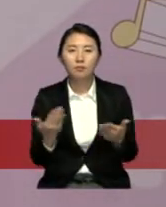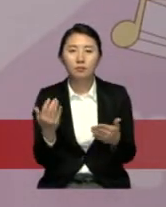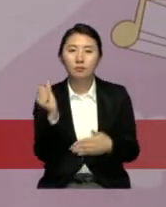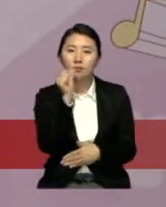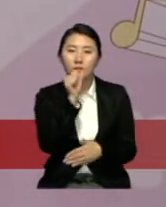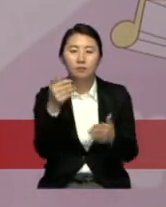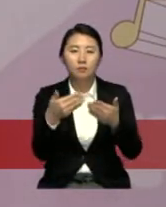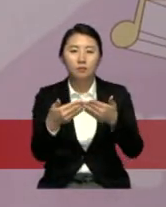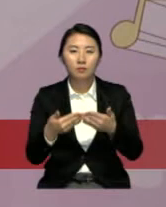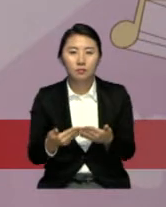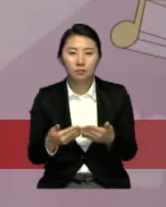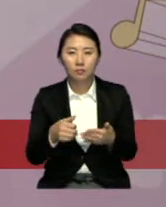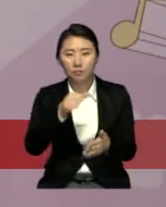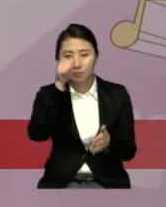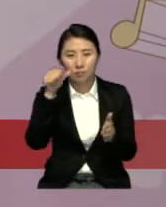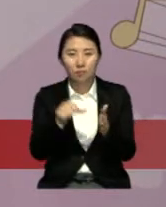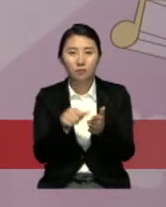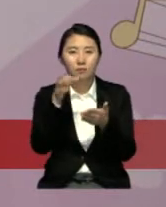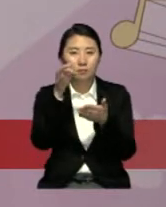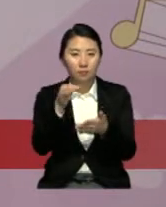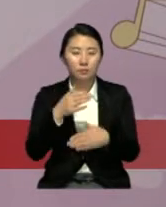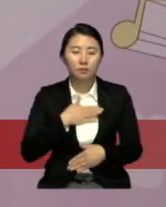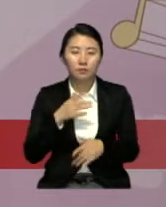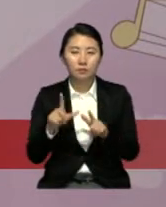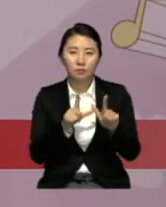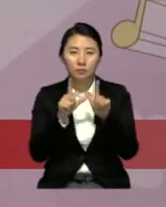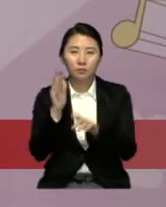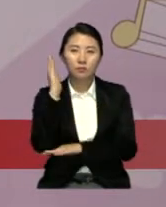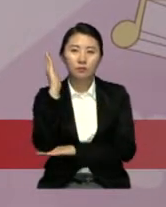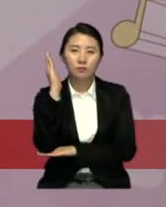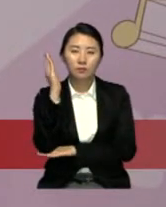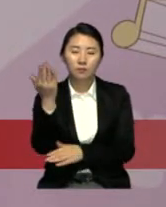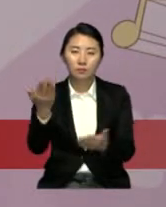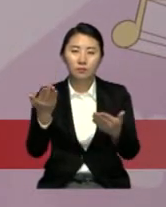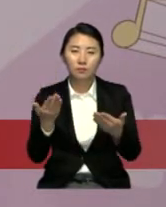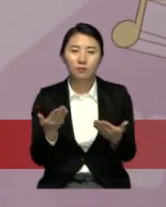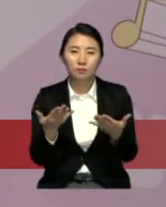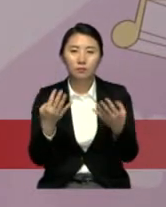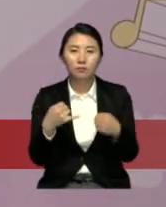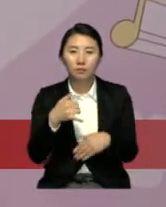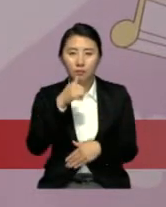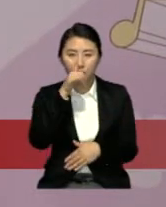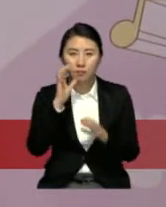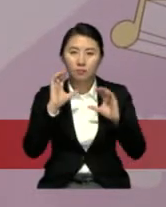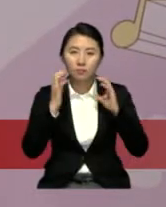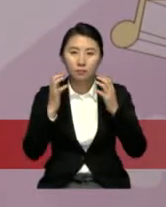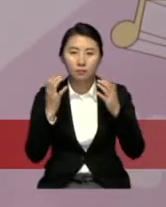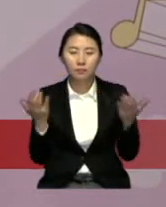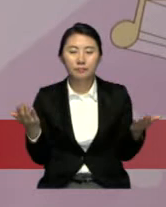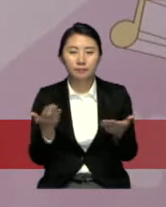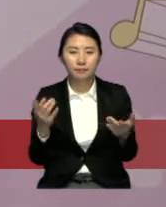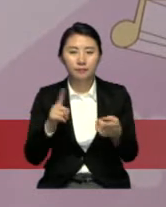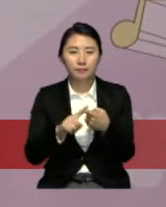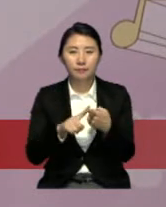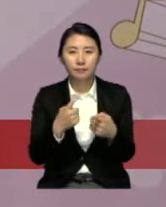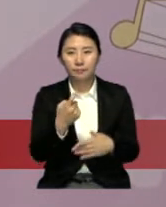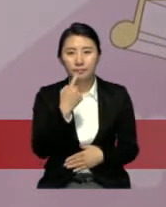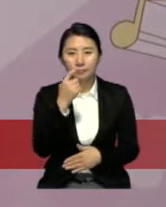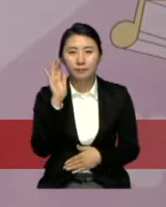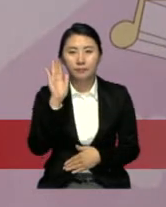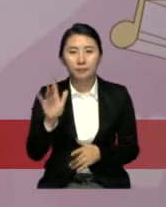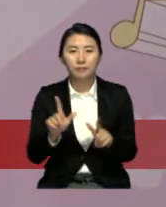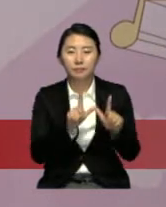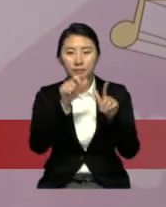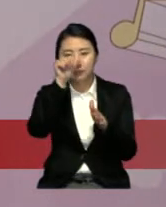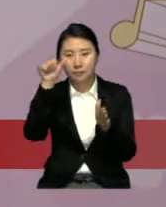소개들도 해주시면 인생에 대한 가치와 본인들의 삶을 이야기해 주시면서 아이들은 직업에 대해서 배우고 앞으로